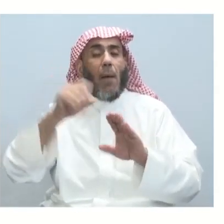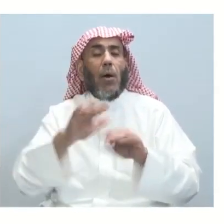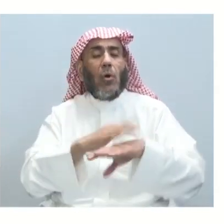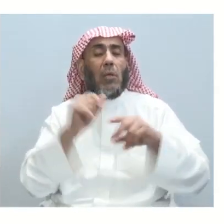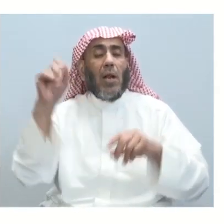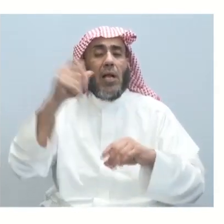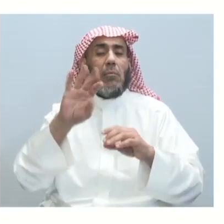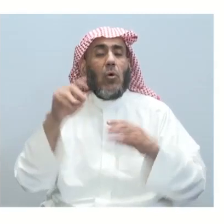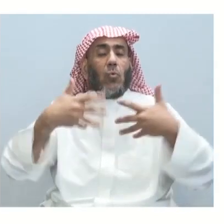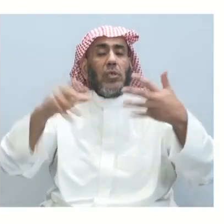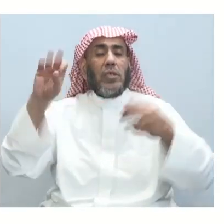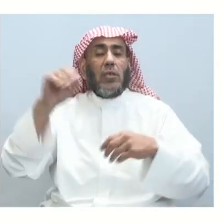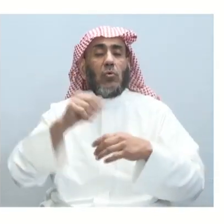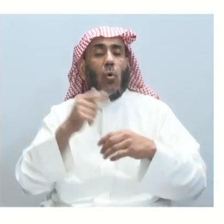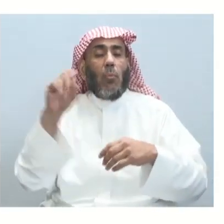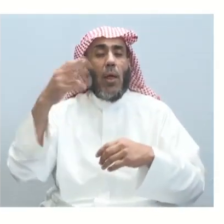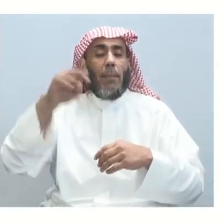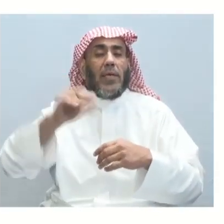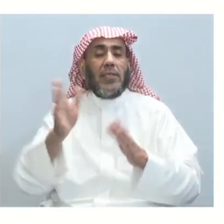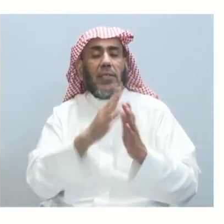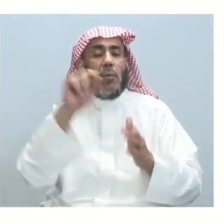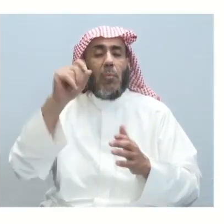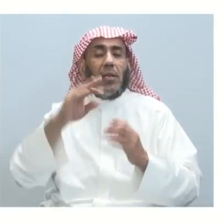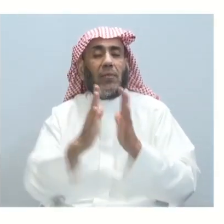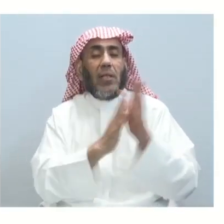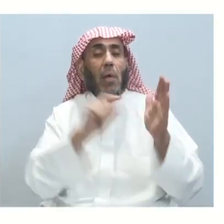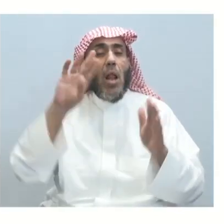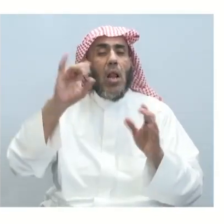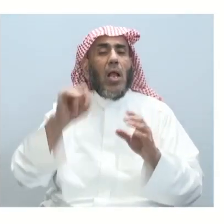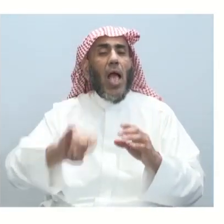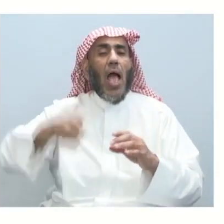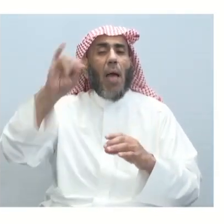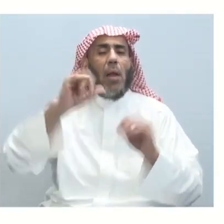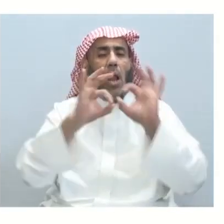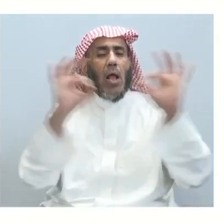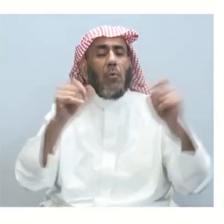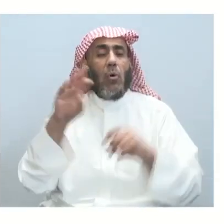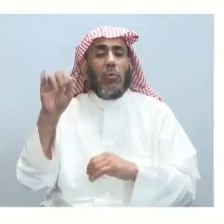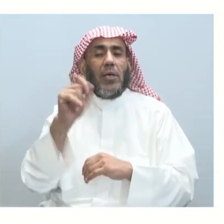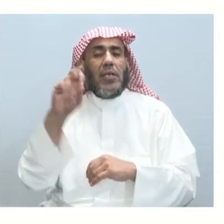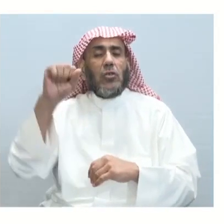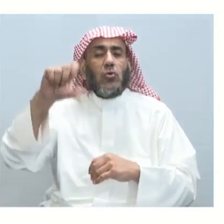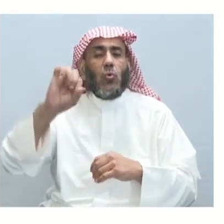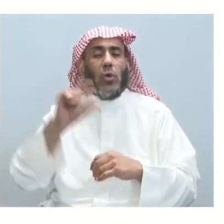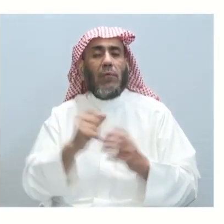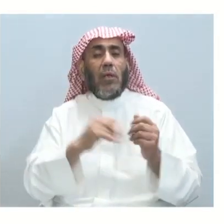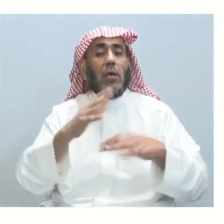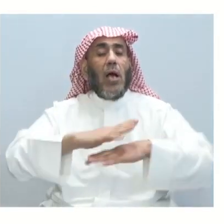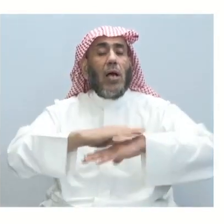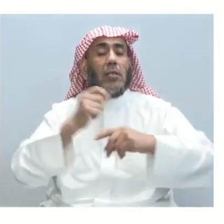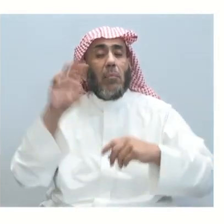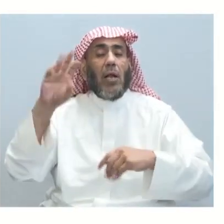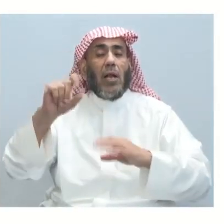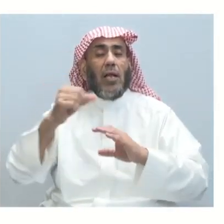والشعر والشعراء كذلك وابو العباس المبرد في كتابه الكامل وابو بكر الصولي في كتابه ادب الكاتب